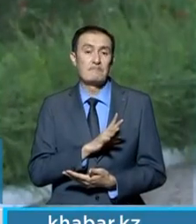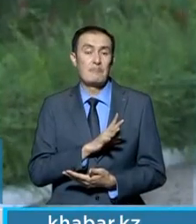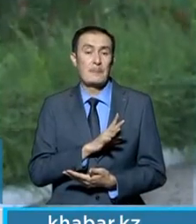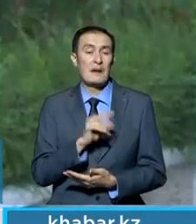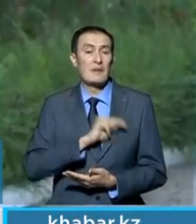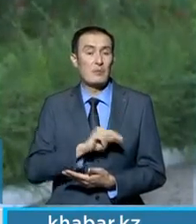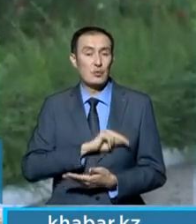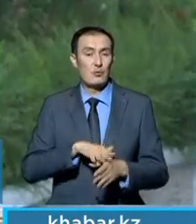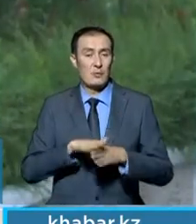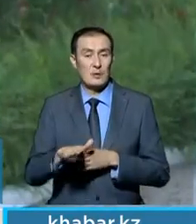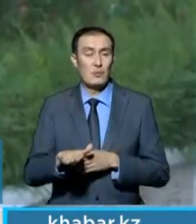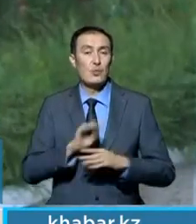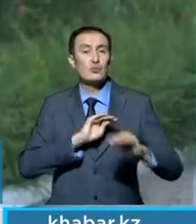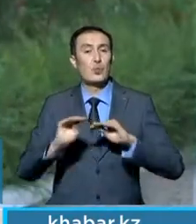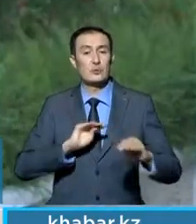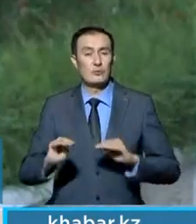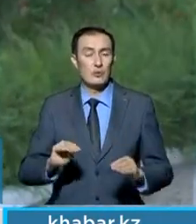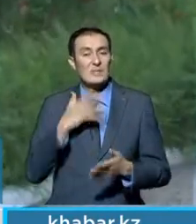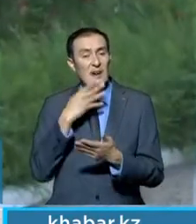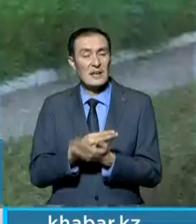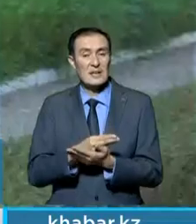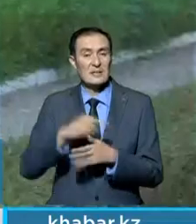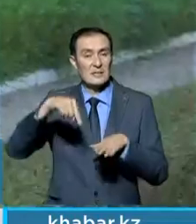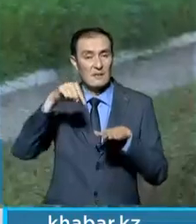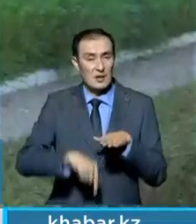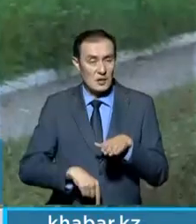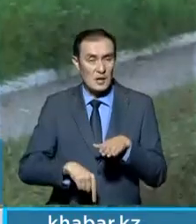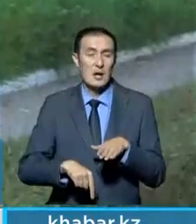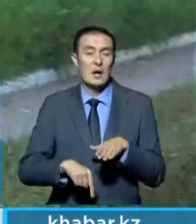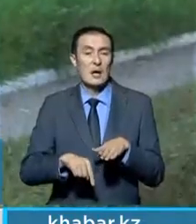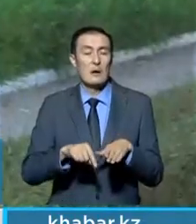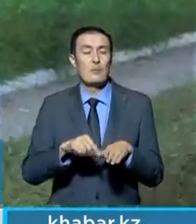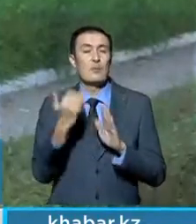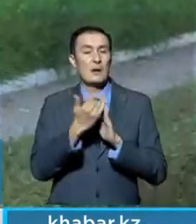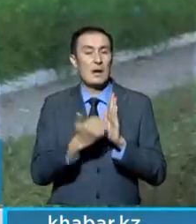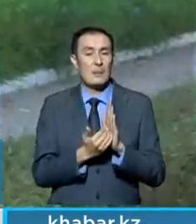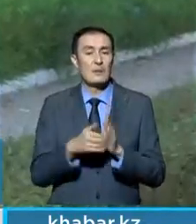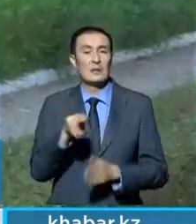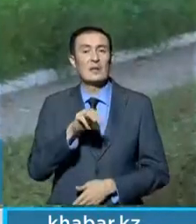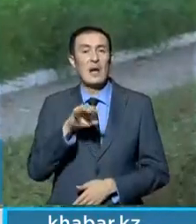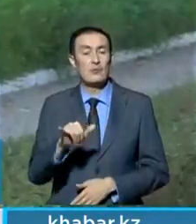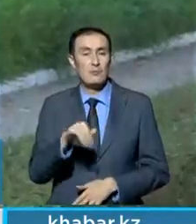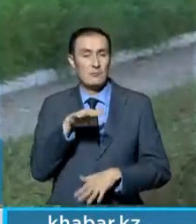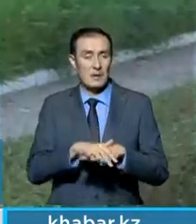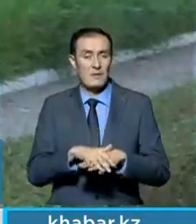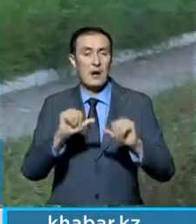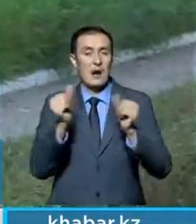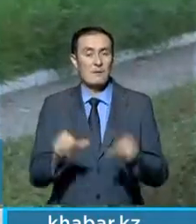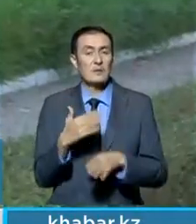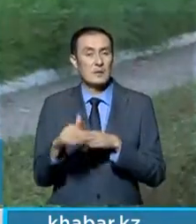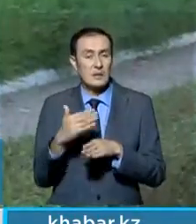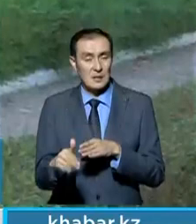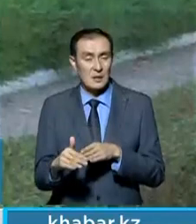произвести работы по устройству своей скважины, по программам дому. Оформить кредиты